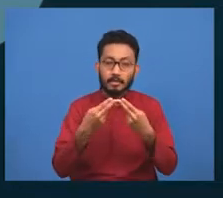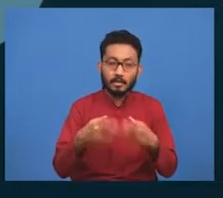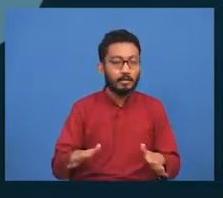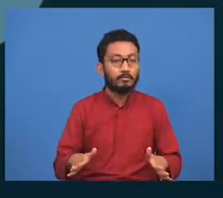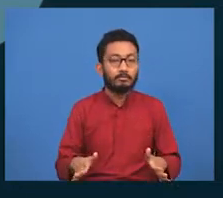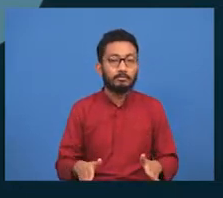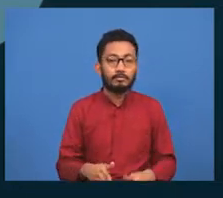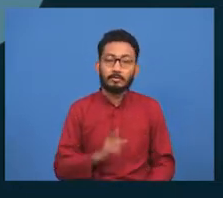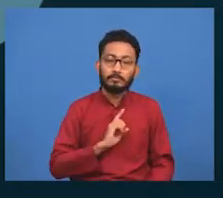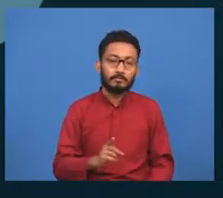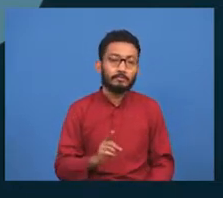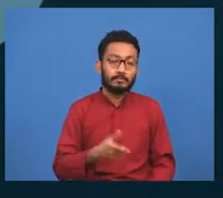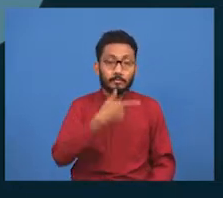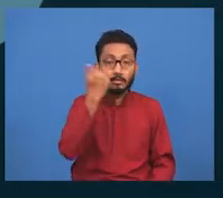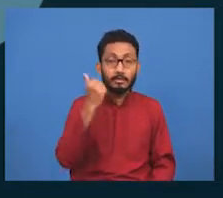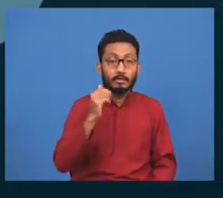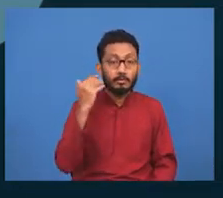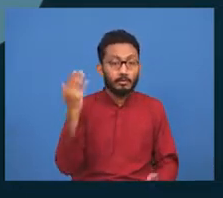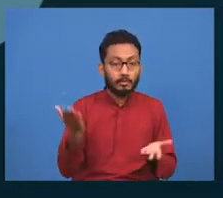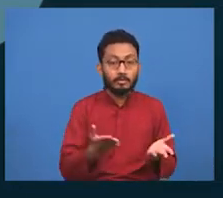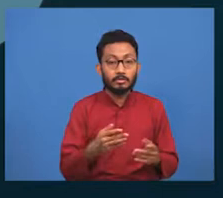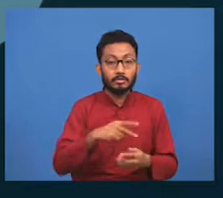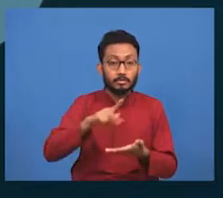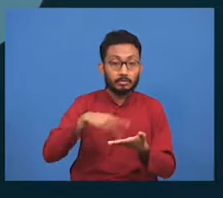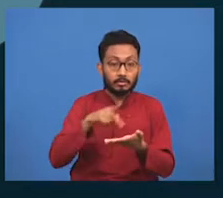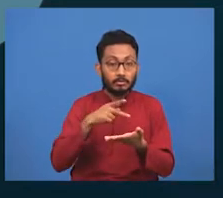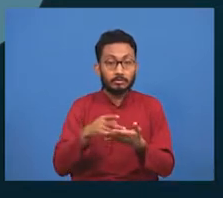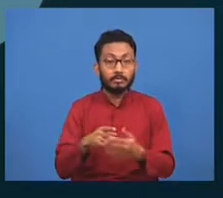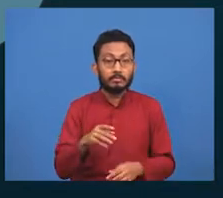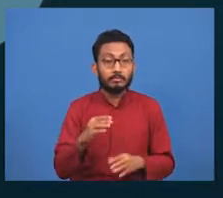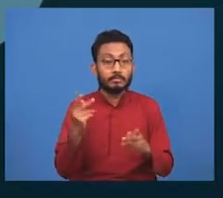akan membawa kepada kekacauan, huru-hara dan peperangan.